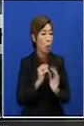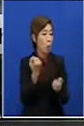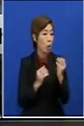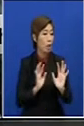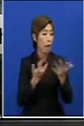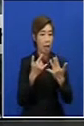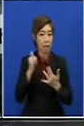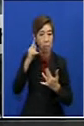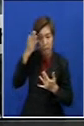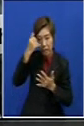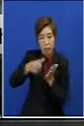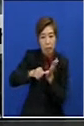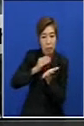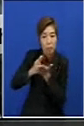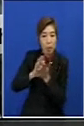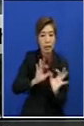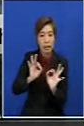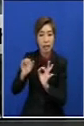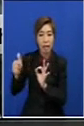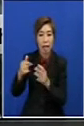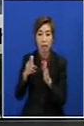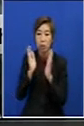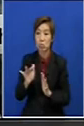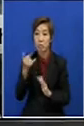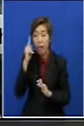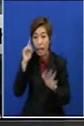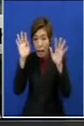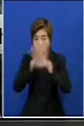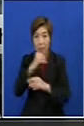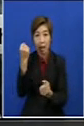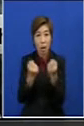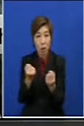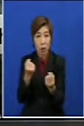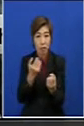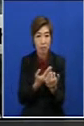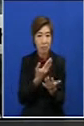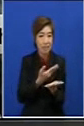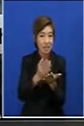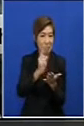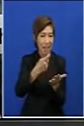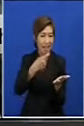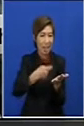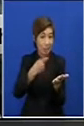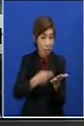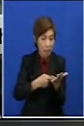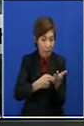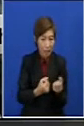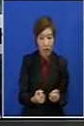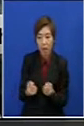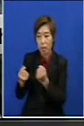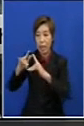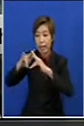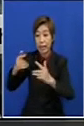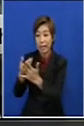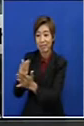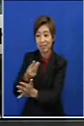ห็นกับเจ้าของเต็นท์รถคือไปออกรถใหม่แล้วสร้างเรื่องว่ารถหายแต่จริงๆแล้วนำมามอบให้เต็นท์รถและไปรับเงินถือว่าเป็นการ